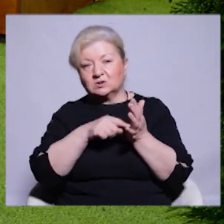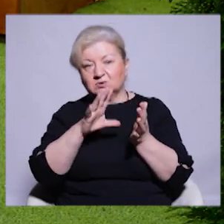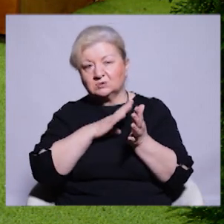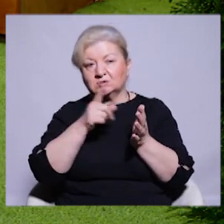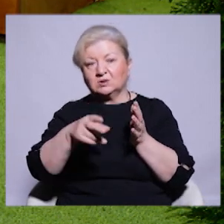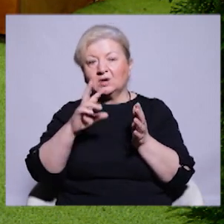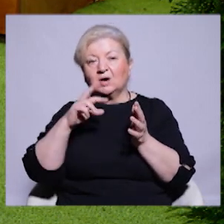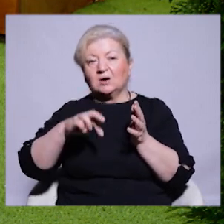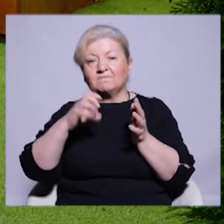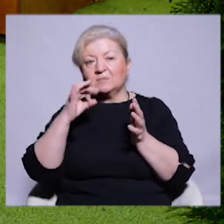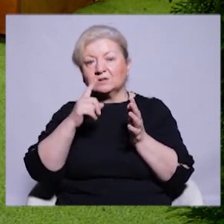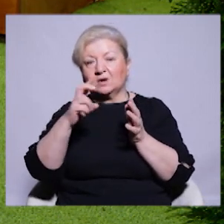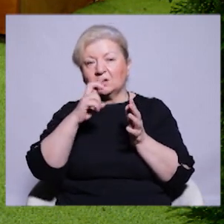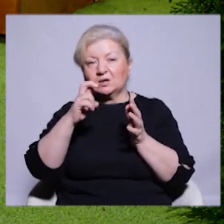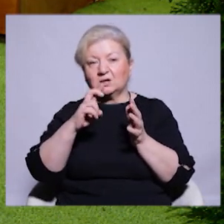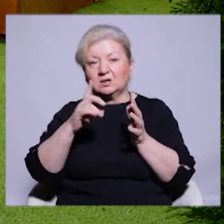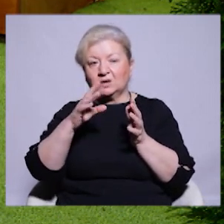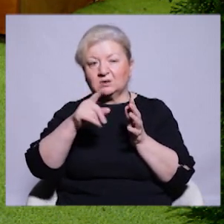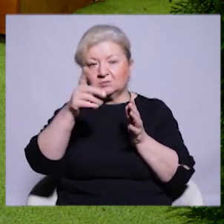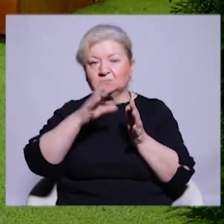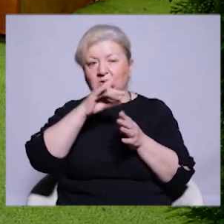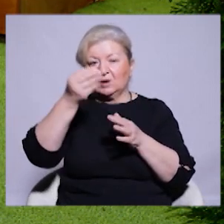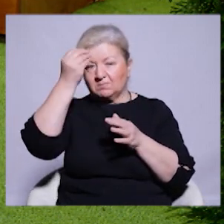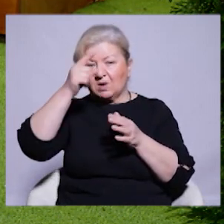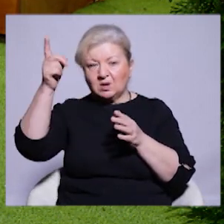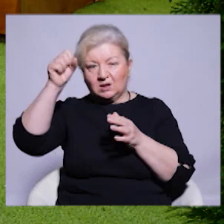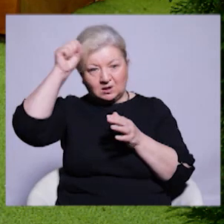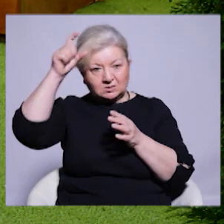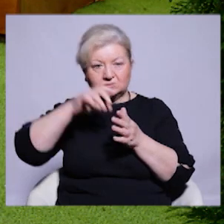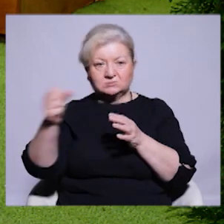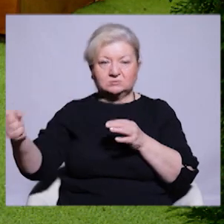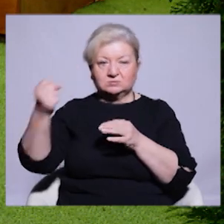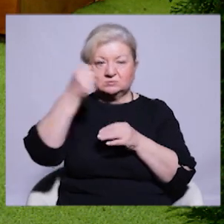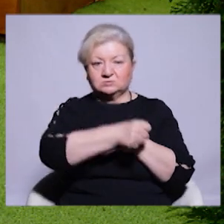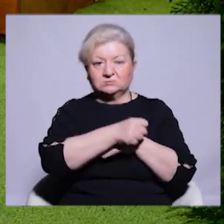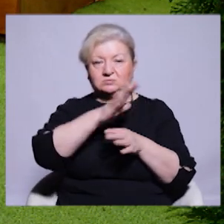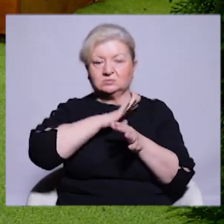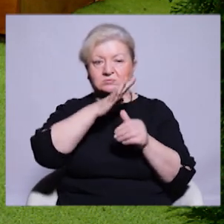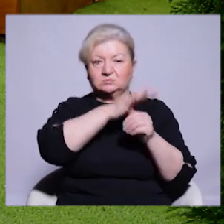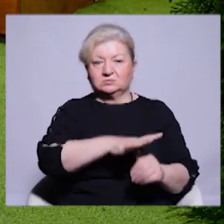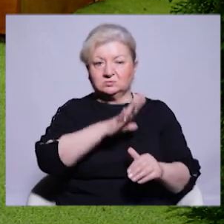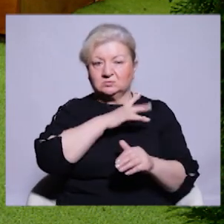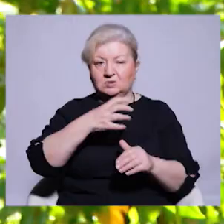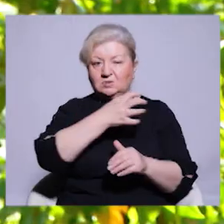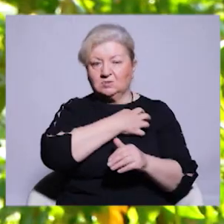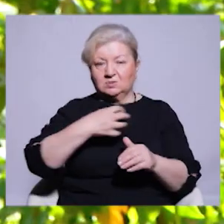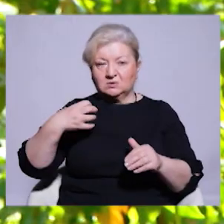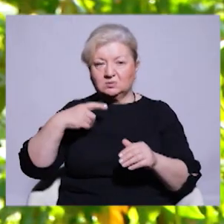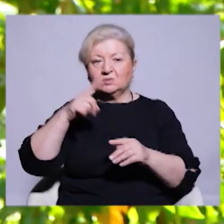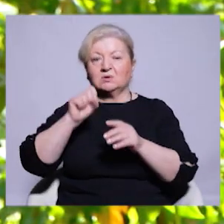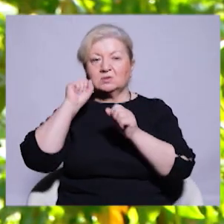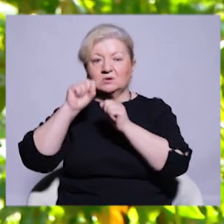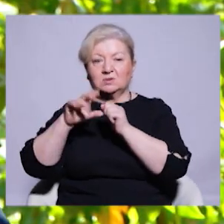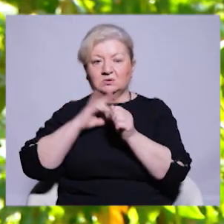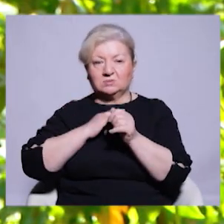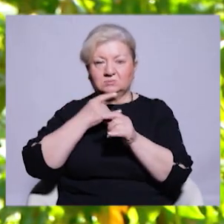გახლდათ მიქაელი, რომელმაც ღმერთის მიერ დასმული მონარქი შეურაცხო, გადაეყენებინათ. მიქაელი დასაჯეს